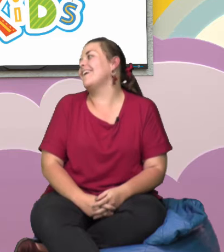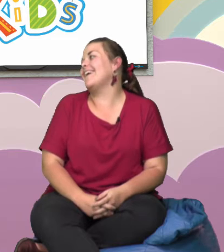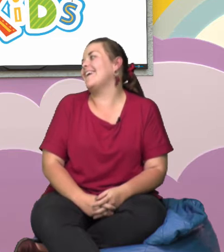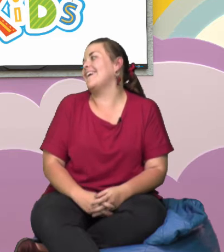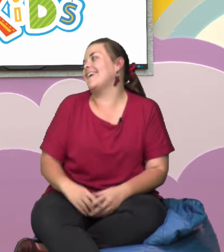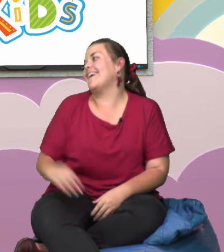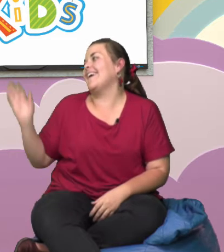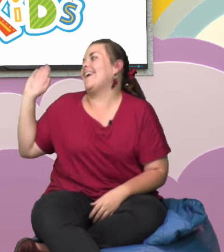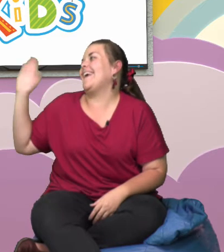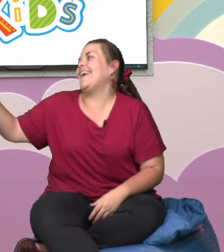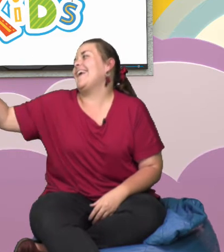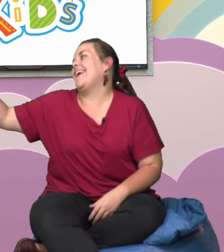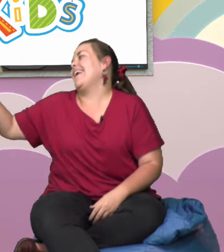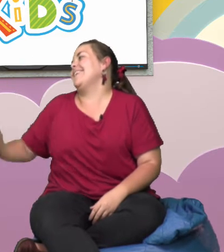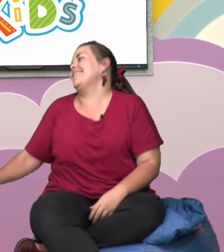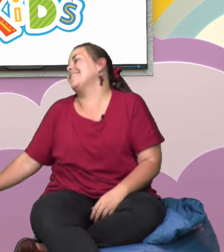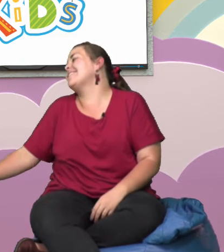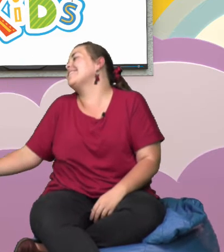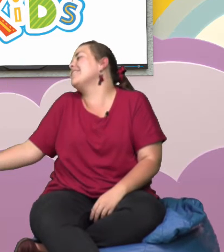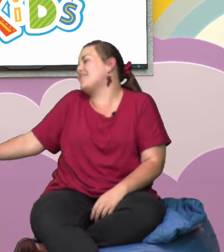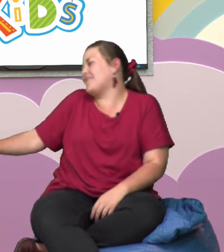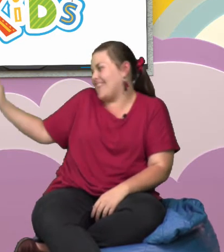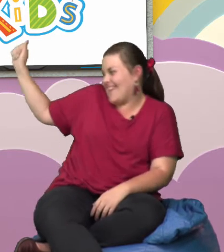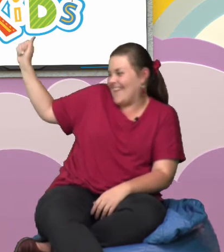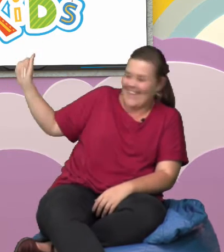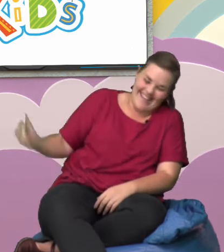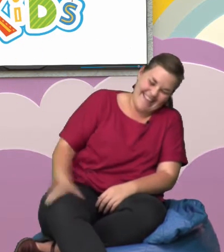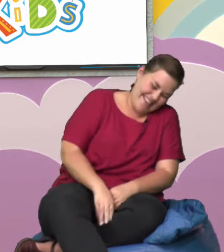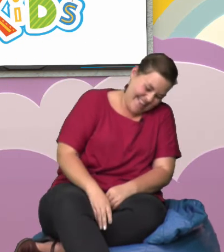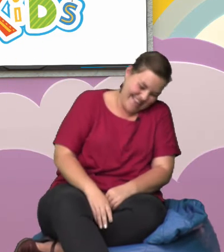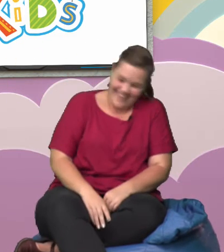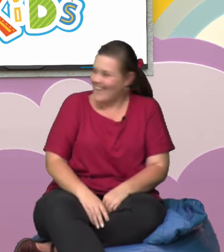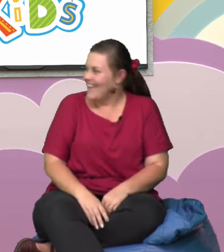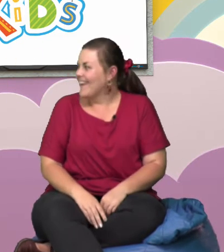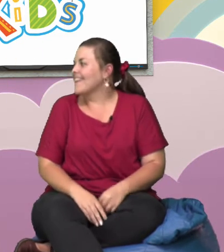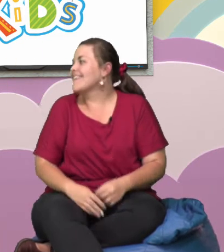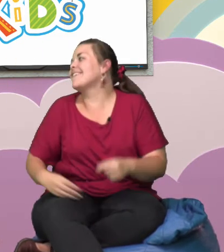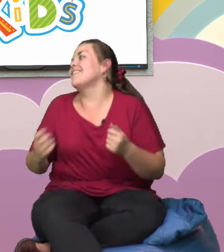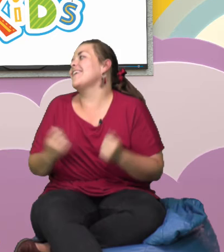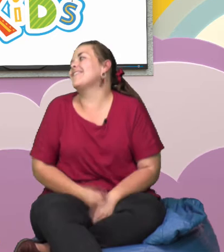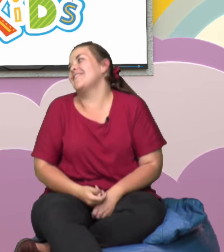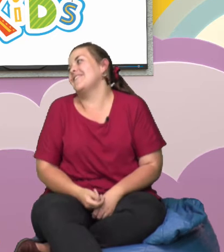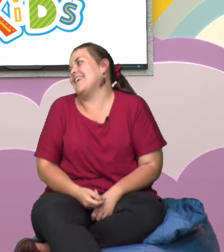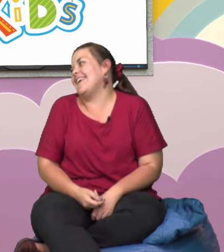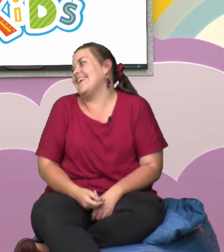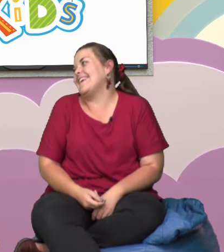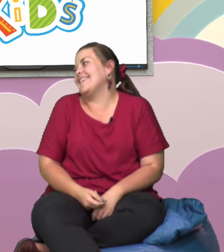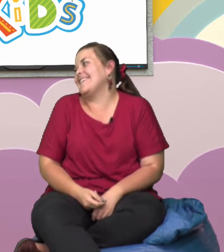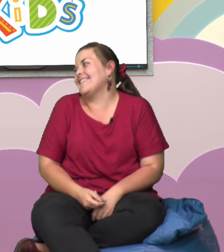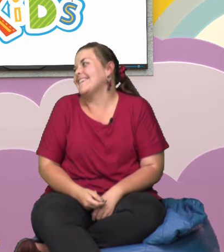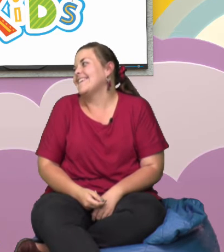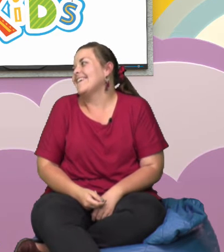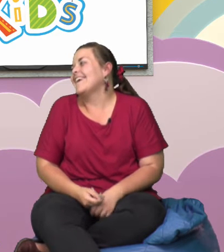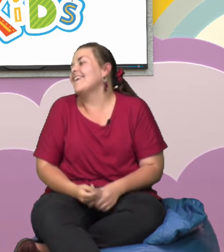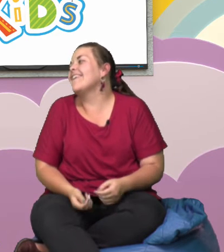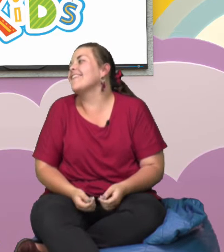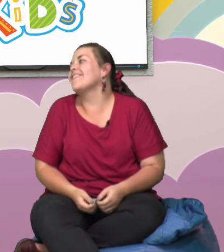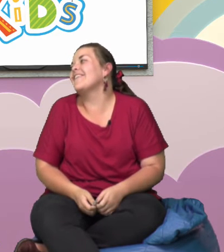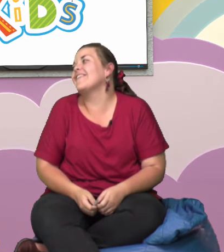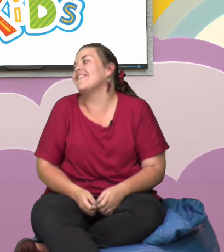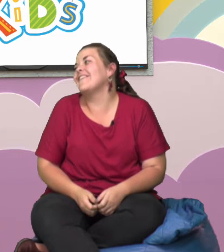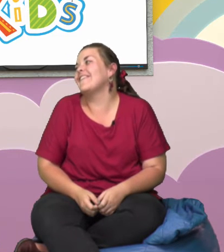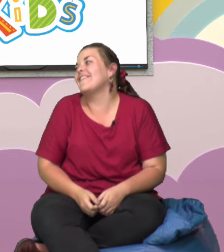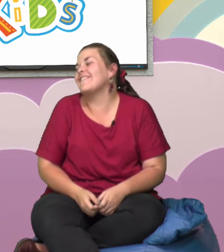ook. High five Marisel. Stop Dit is dit. my maatjie is. Dis hoekom jy my maatjie Ag, is. stop dit Marisel. Hou